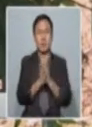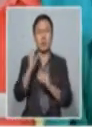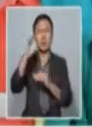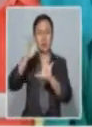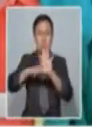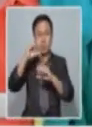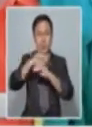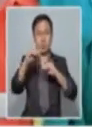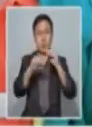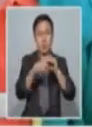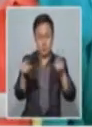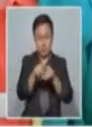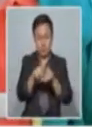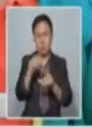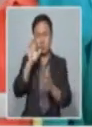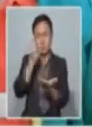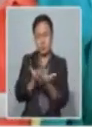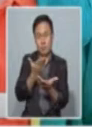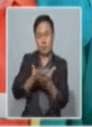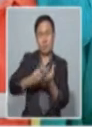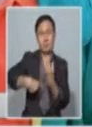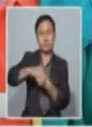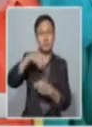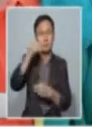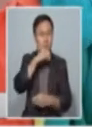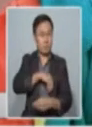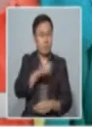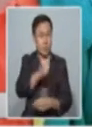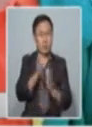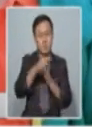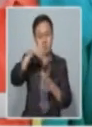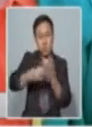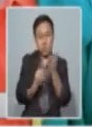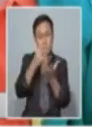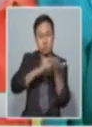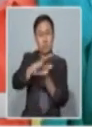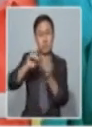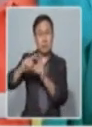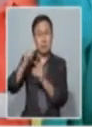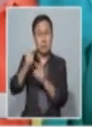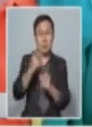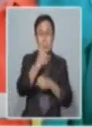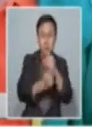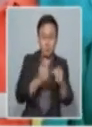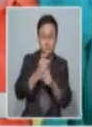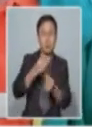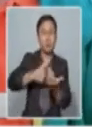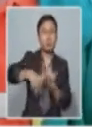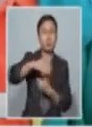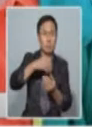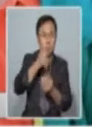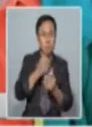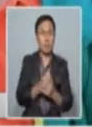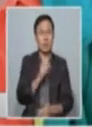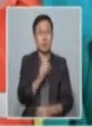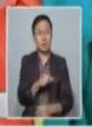งการนอกจากการสร้างรายได้นะครับซึ่งมาจากพืชผสมผสานคือมีรายได้ตลอดทุกฤดูเนี่ยนะครับคุณลุงอนุชิต